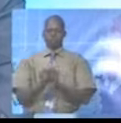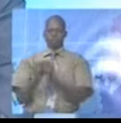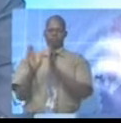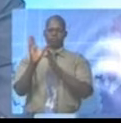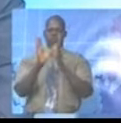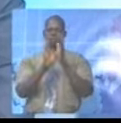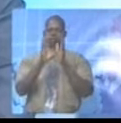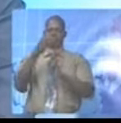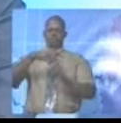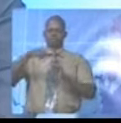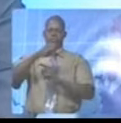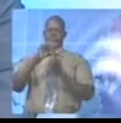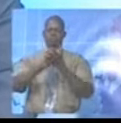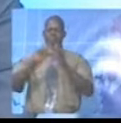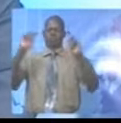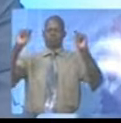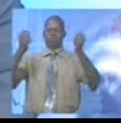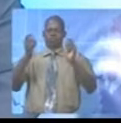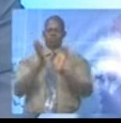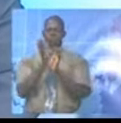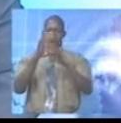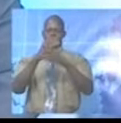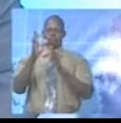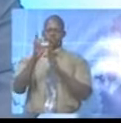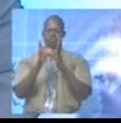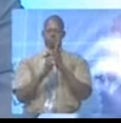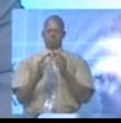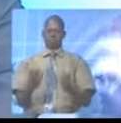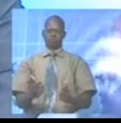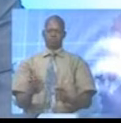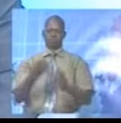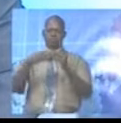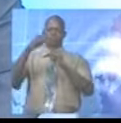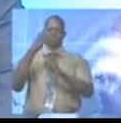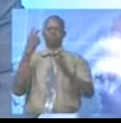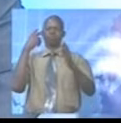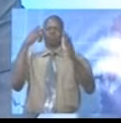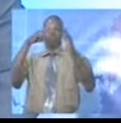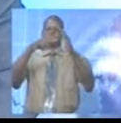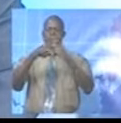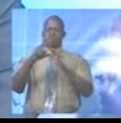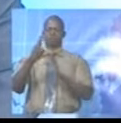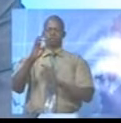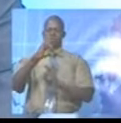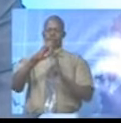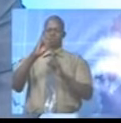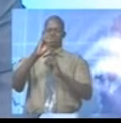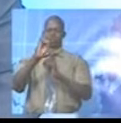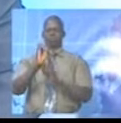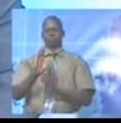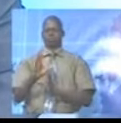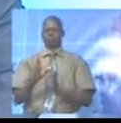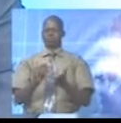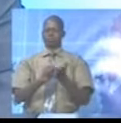de l'environnement. Ce texte de loi, qui constitue une loi cadre en matière d'environnement, vise essentiellement à assainir le cadre de